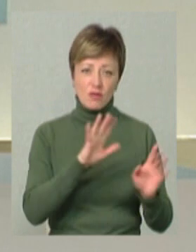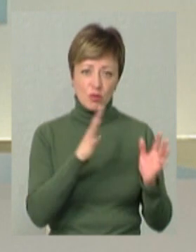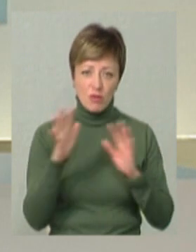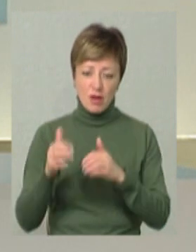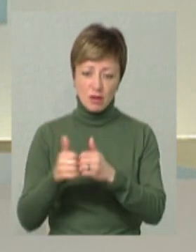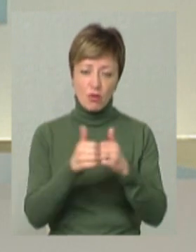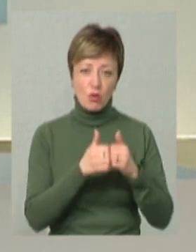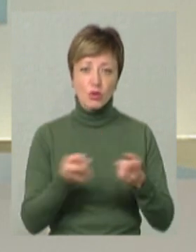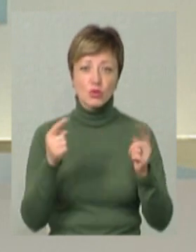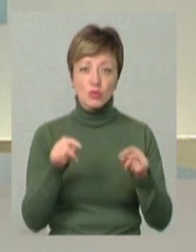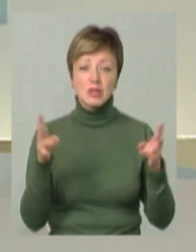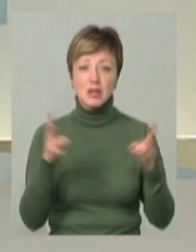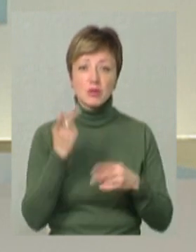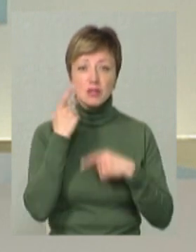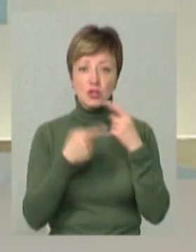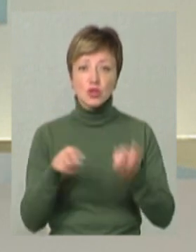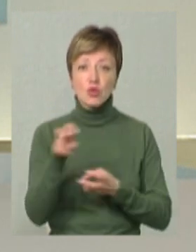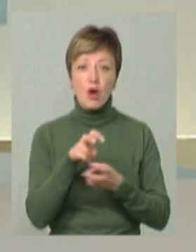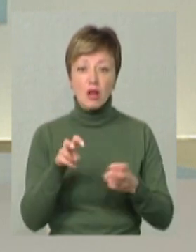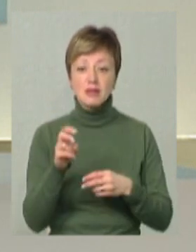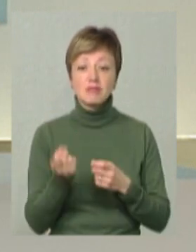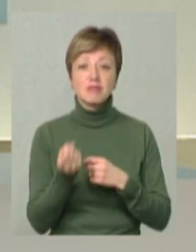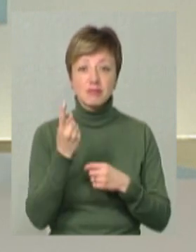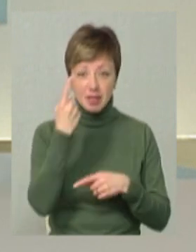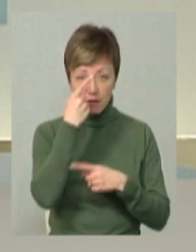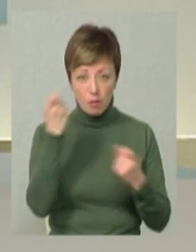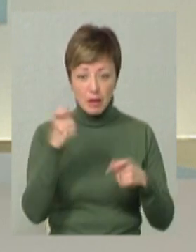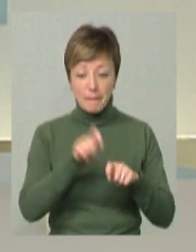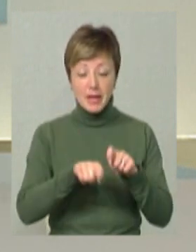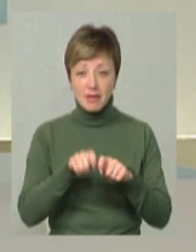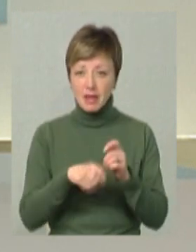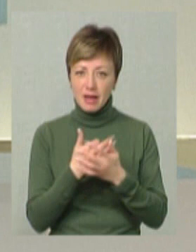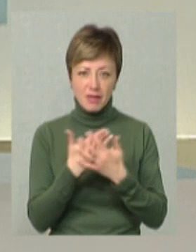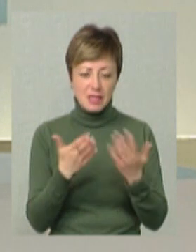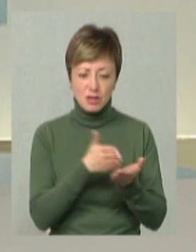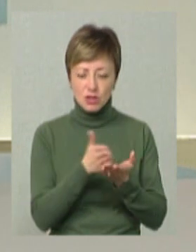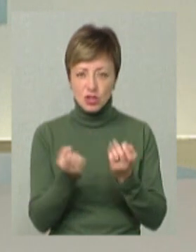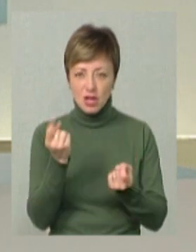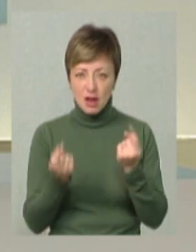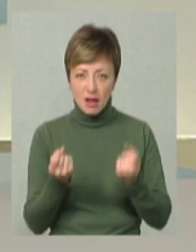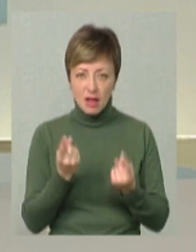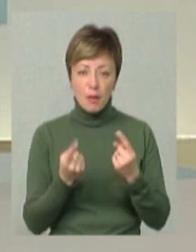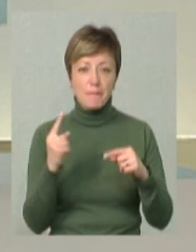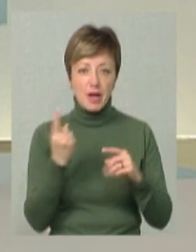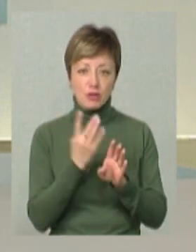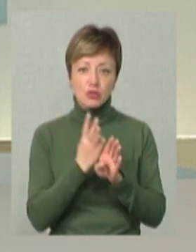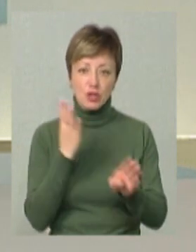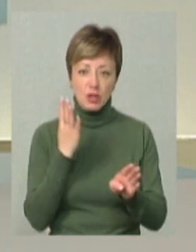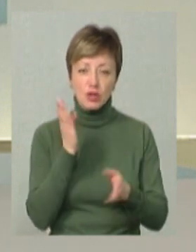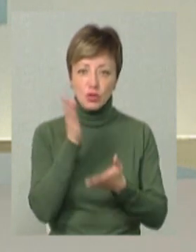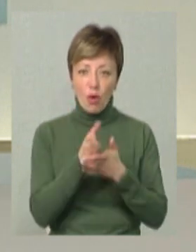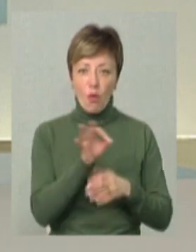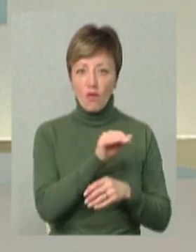відбувається довкола. Тому треба завжди шукати перше джерело інформації, перевіряти в різних джерелах цю інформацію і в першу чергу йти